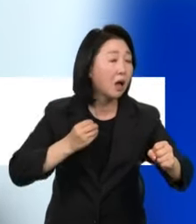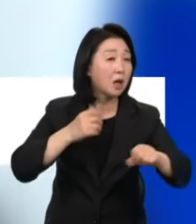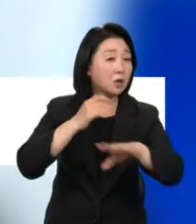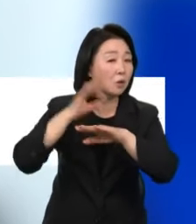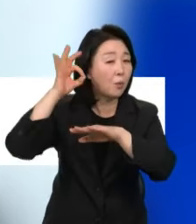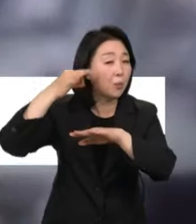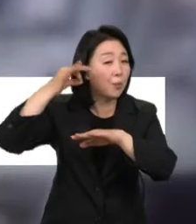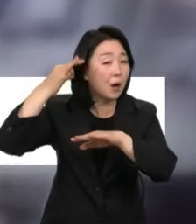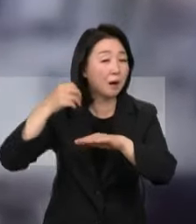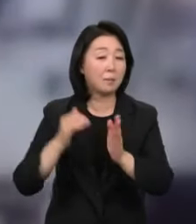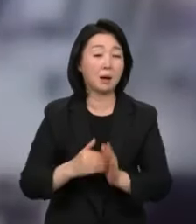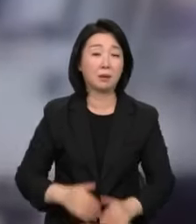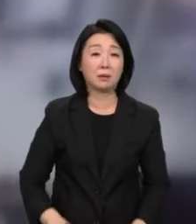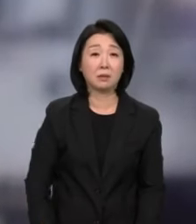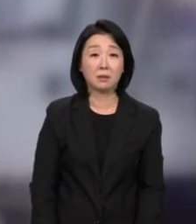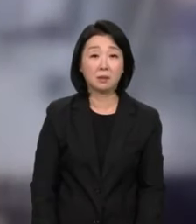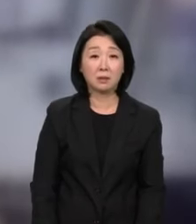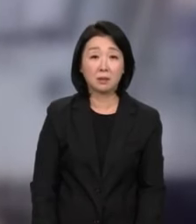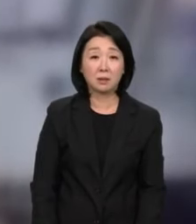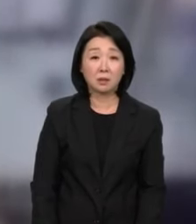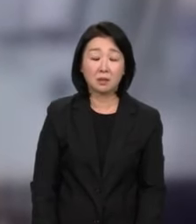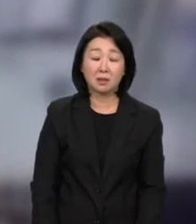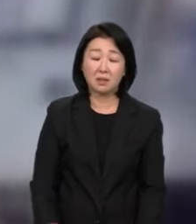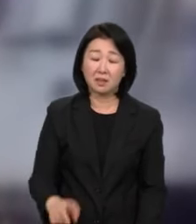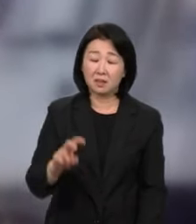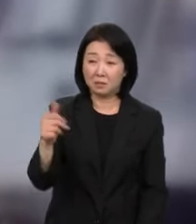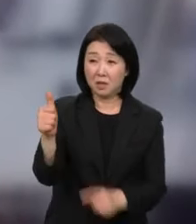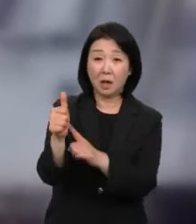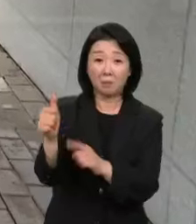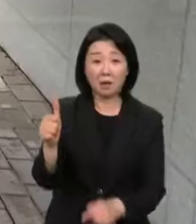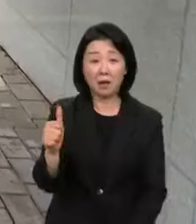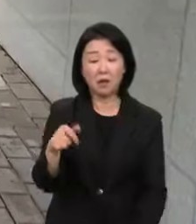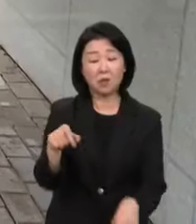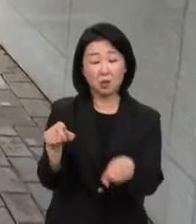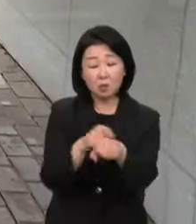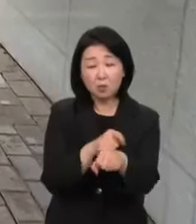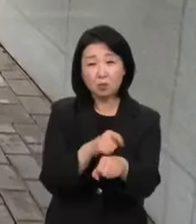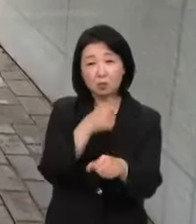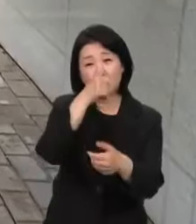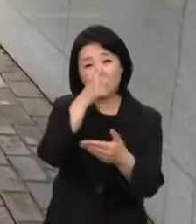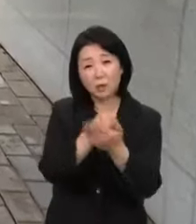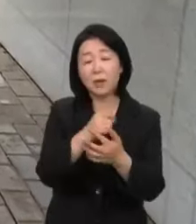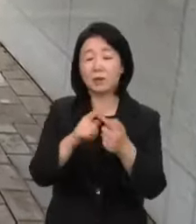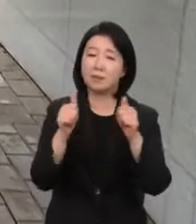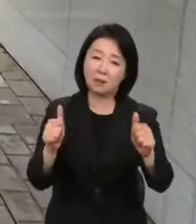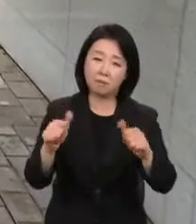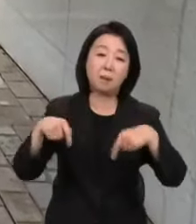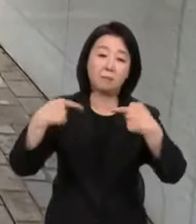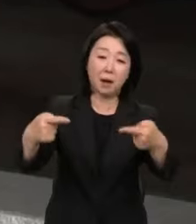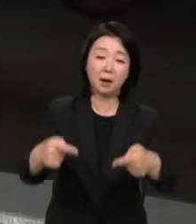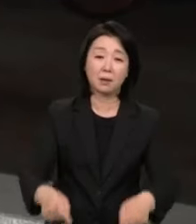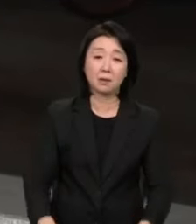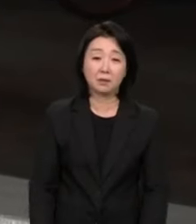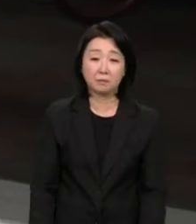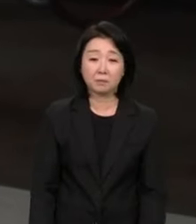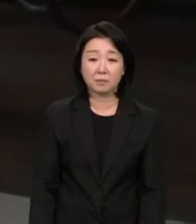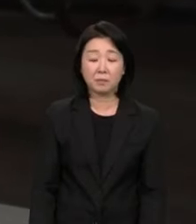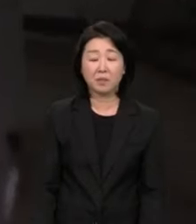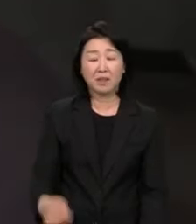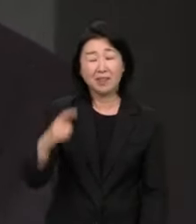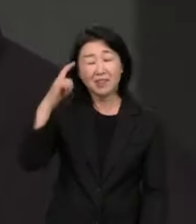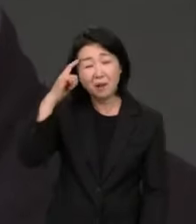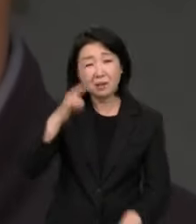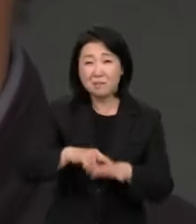봉합수 그랬거든. 이 20대 가해 남성, 특수상해 혐의로 재판을 받아왔습니다. 심신미약을